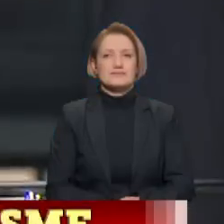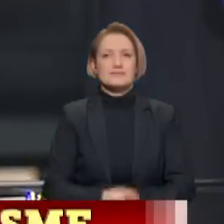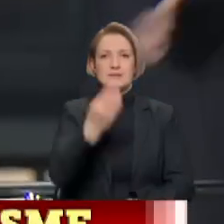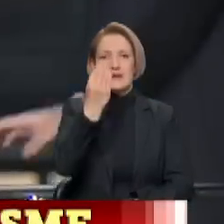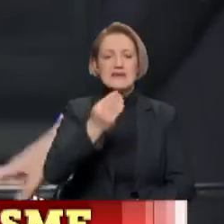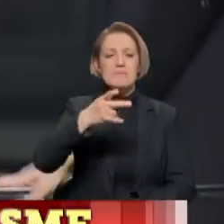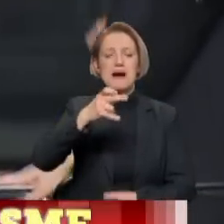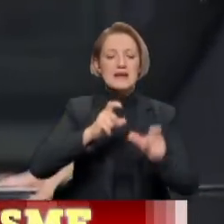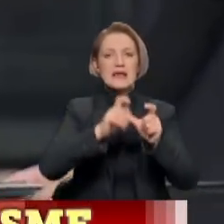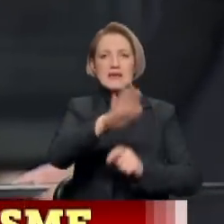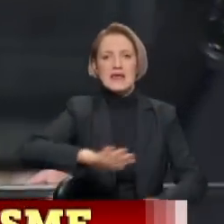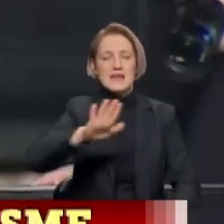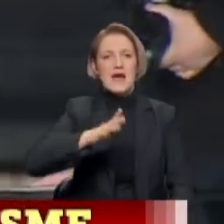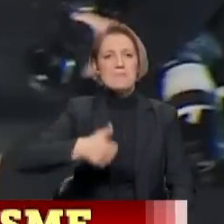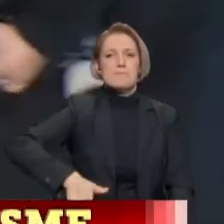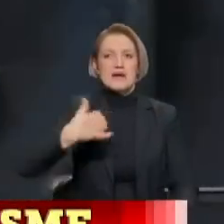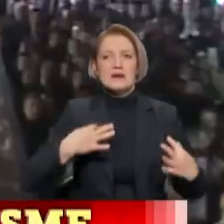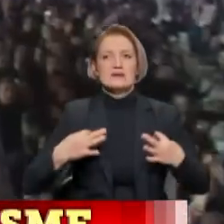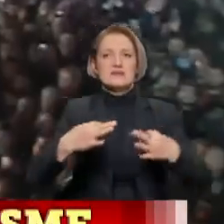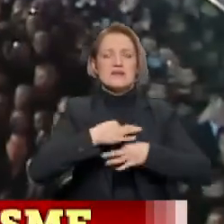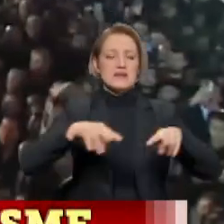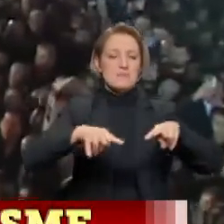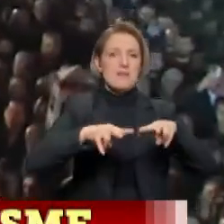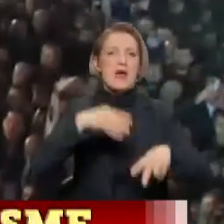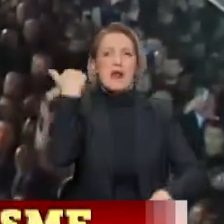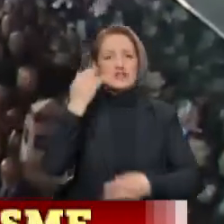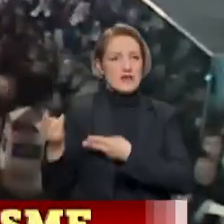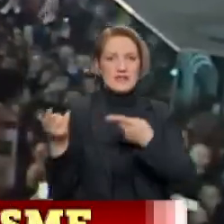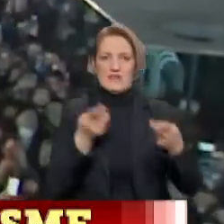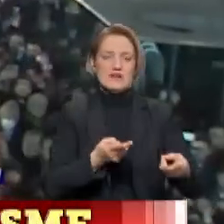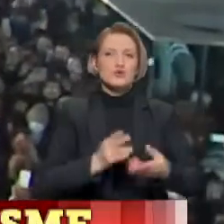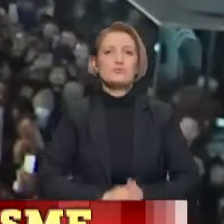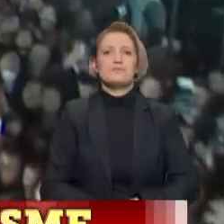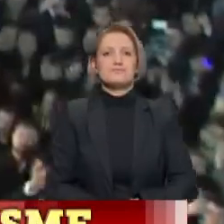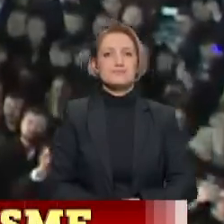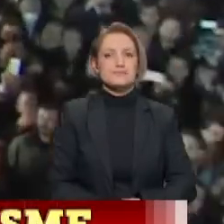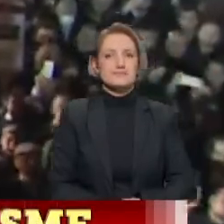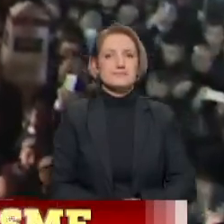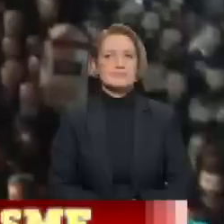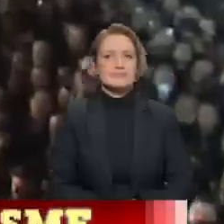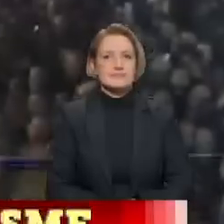İyi Parti Genel Başkanı Sayın Meral Akşener'i davet ediyorum.